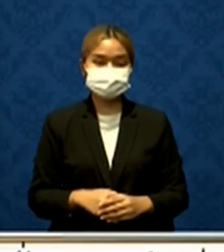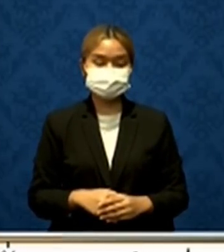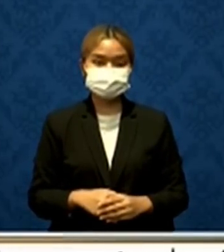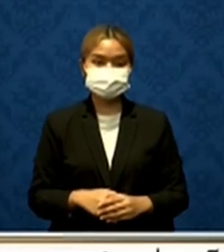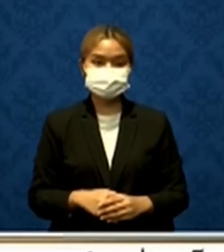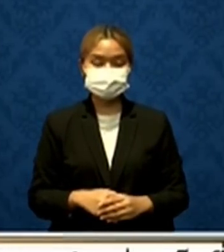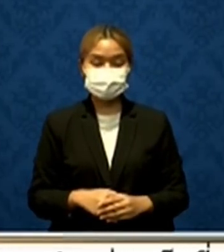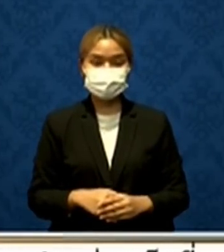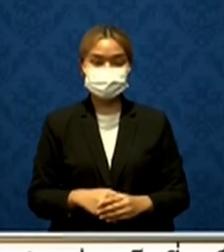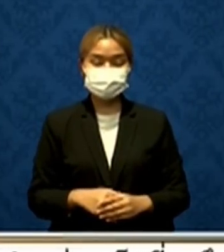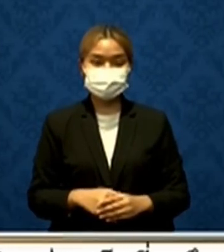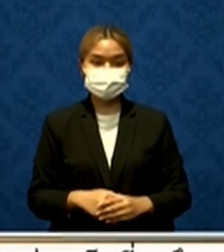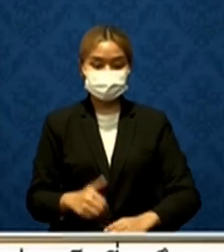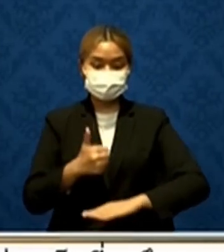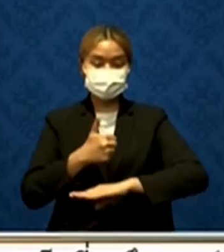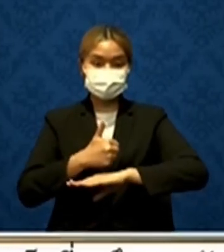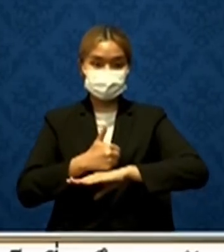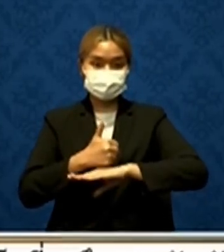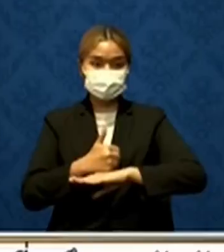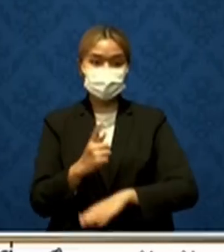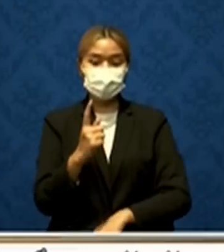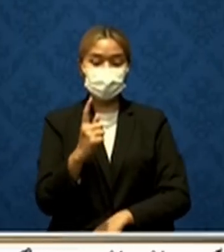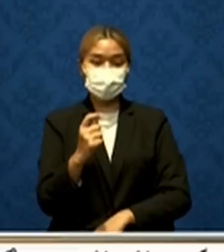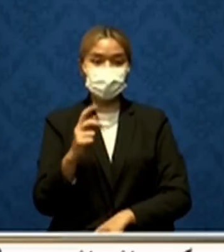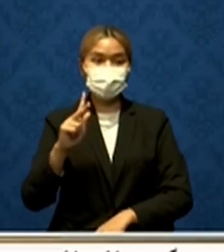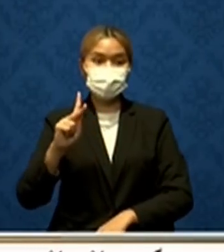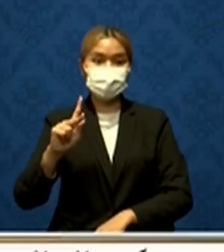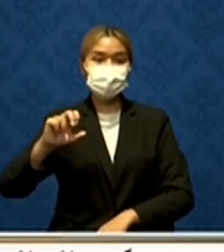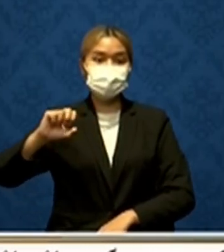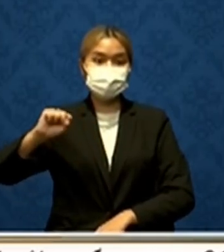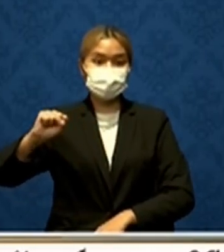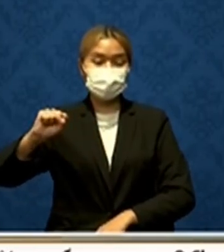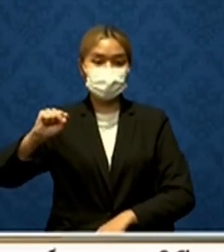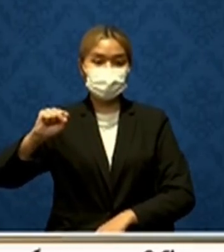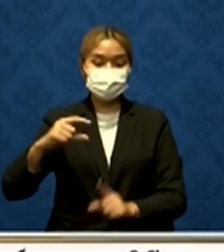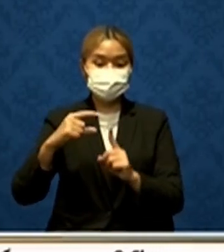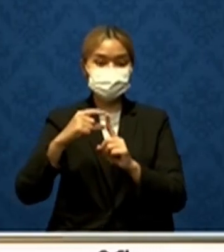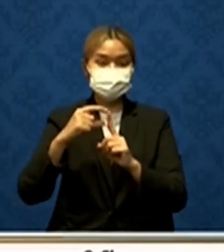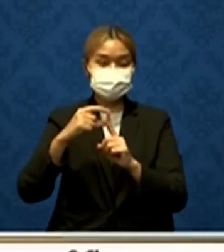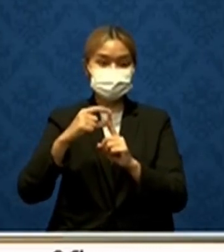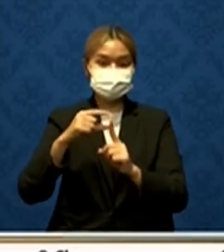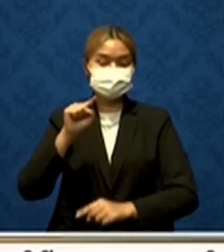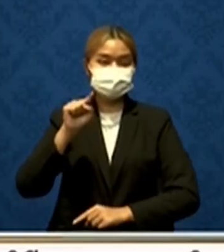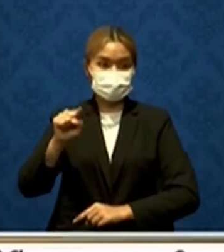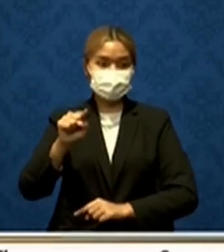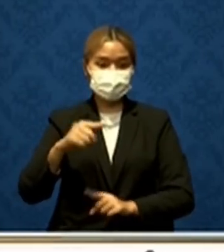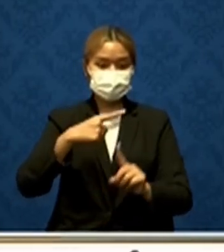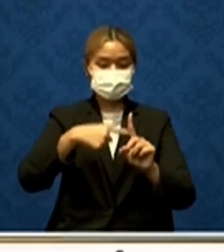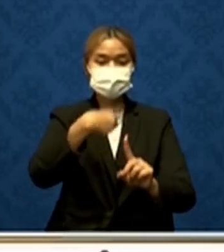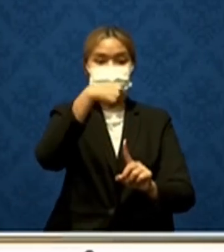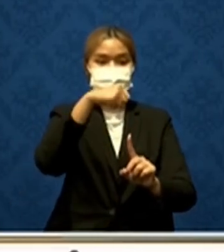มีผู้อำนวยการธกสได้ออกคำสั่งไล่ออกตั้งกับวันที่ 19